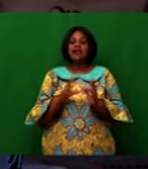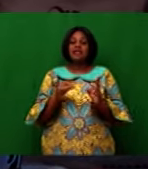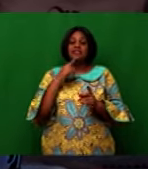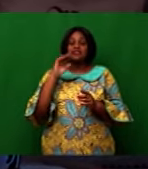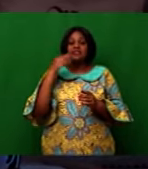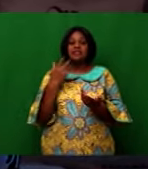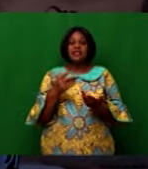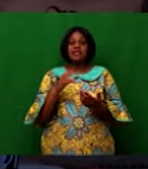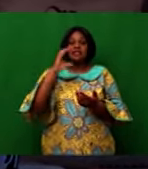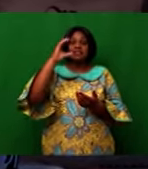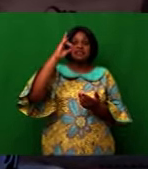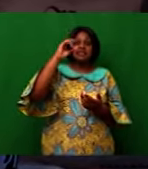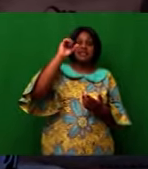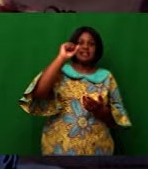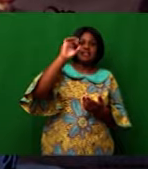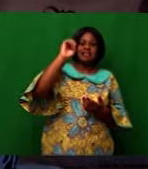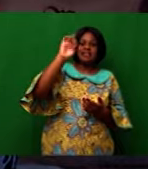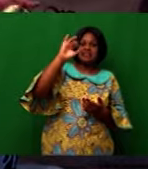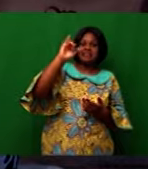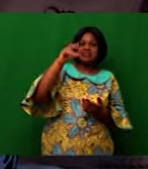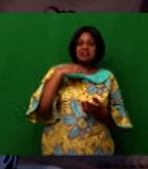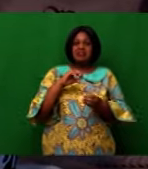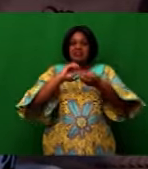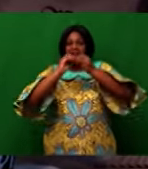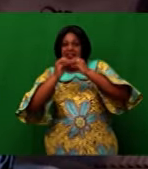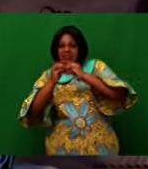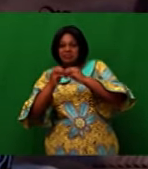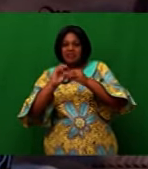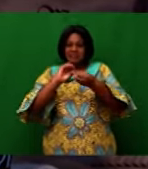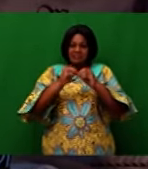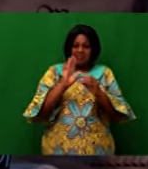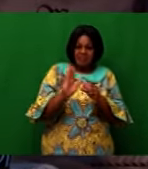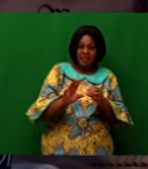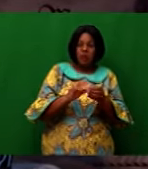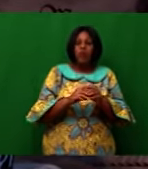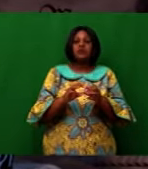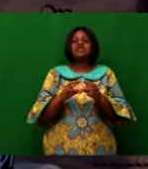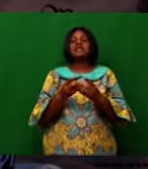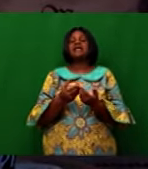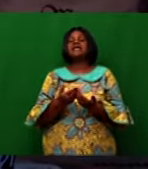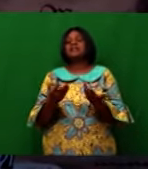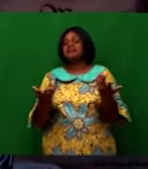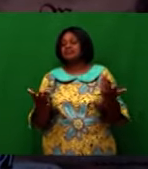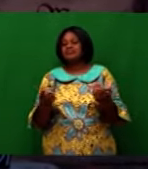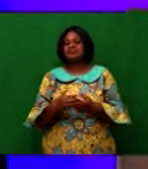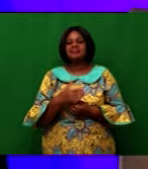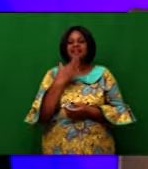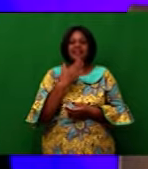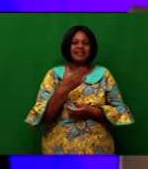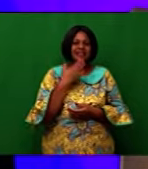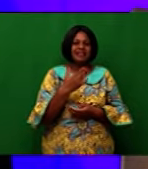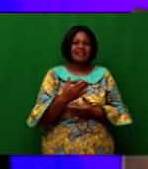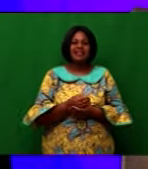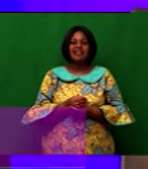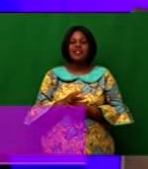hatichachiziva kuti chakasikwa chakasikwa chakauya chakauya ndechipi delight mazviita maechisamba